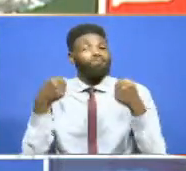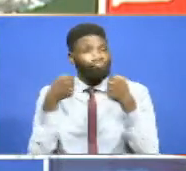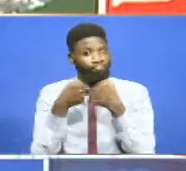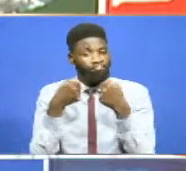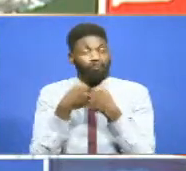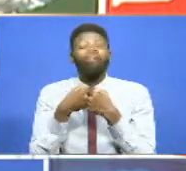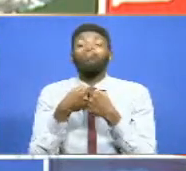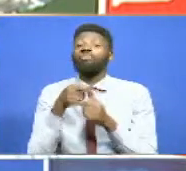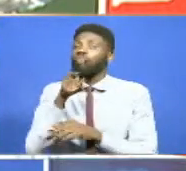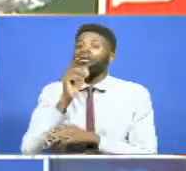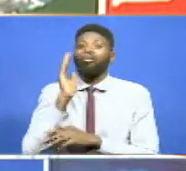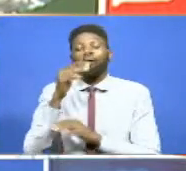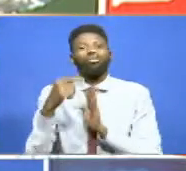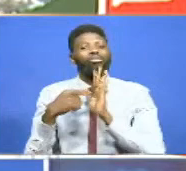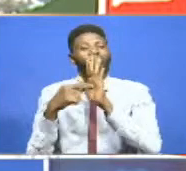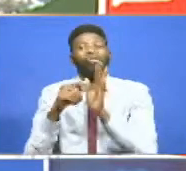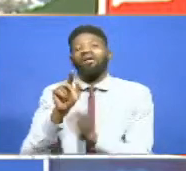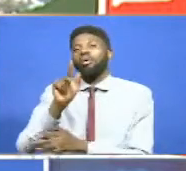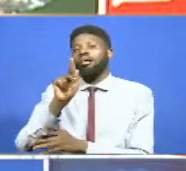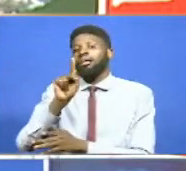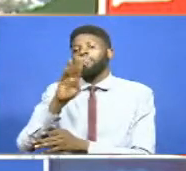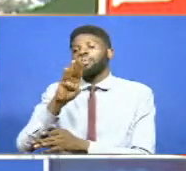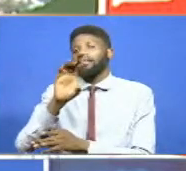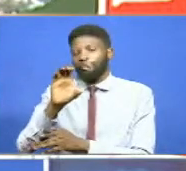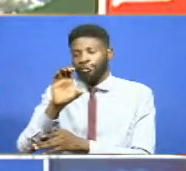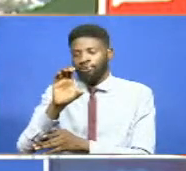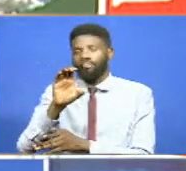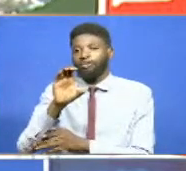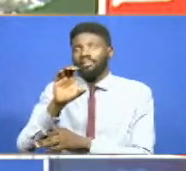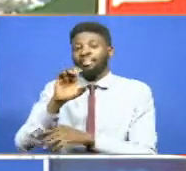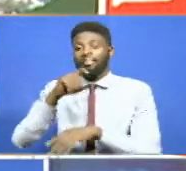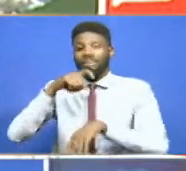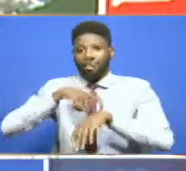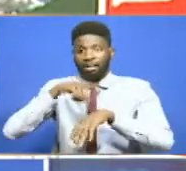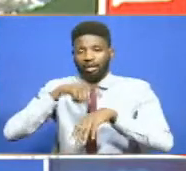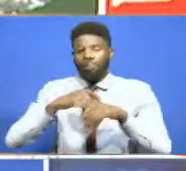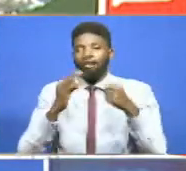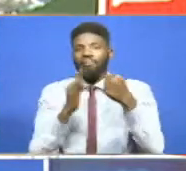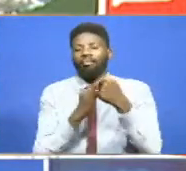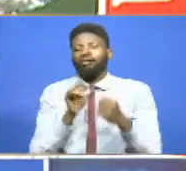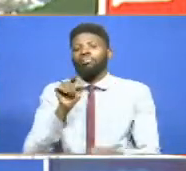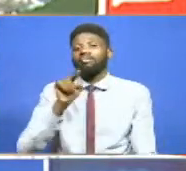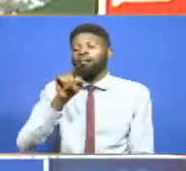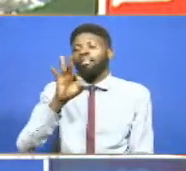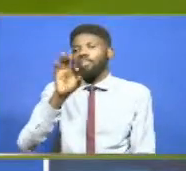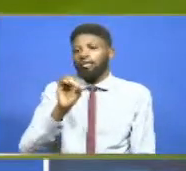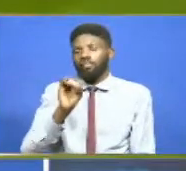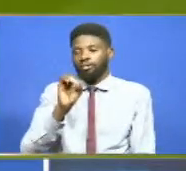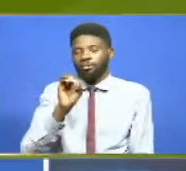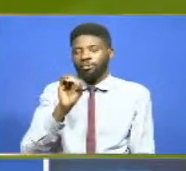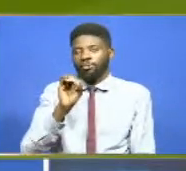itapeperushwa moja kwa moja katika runinga ya KBC Channel 1 kuanzia saa 2:30 saa za Afrika Mashariki.